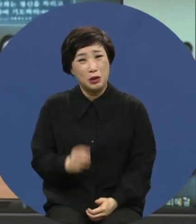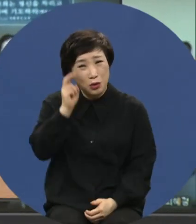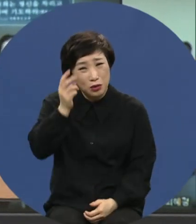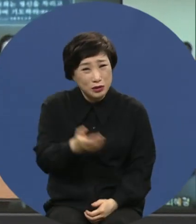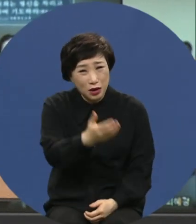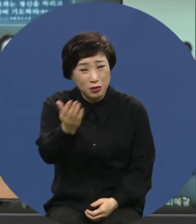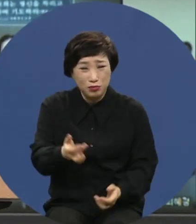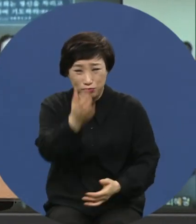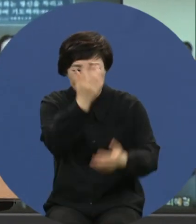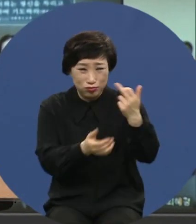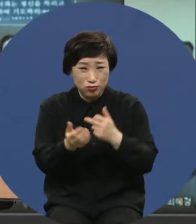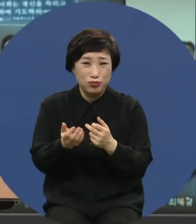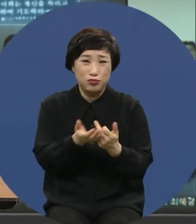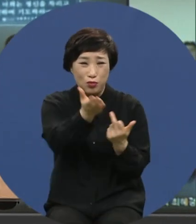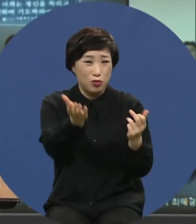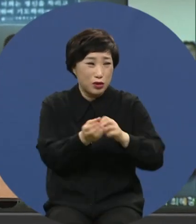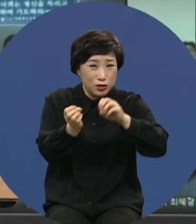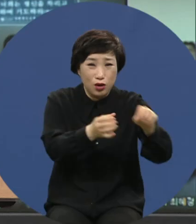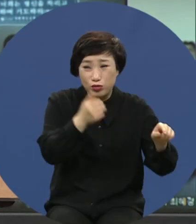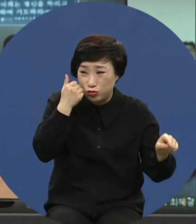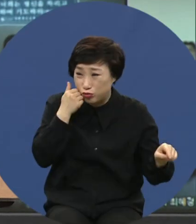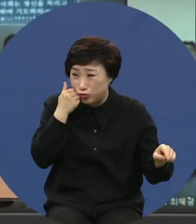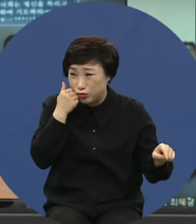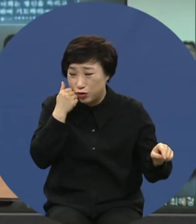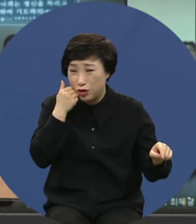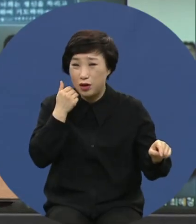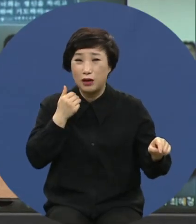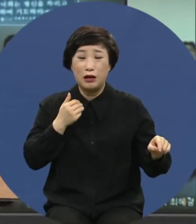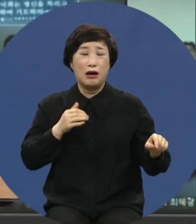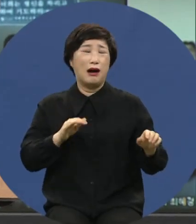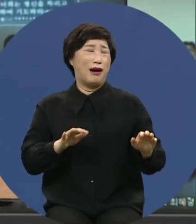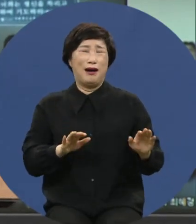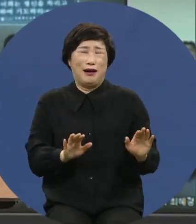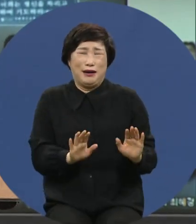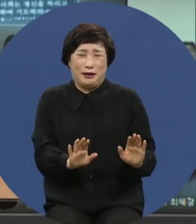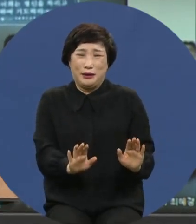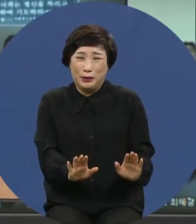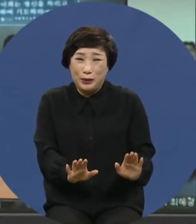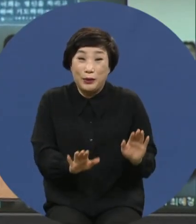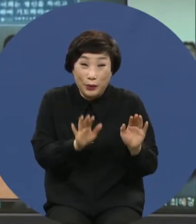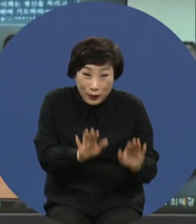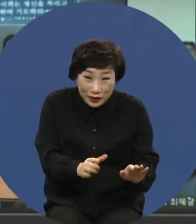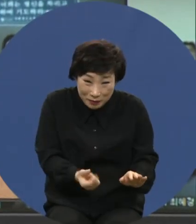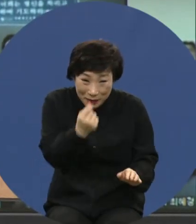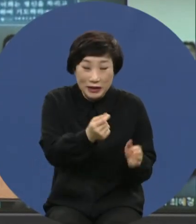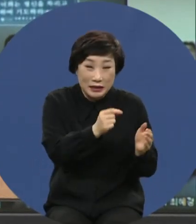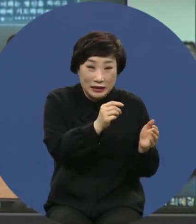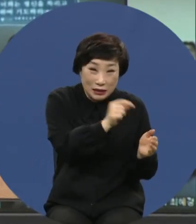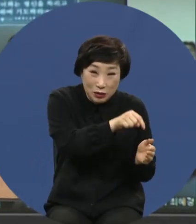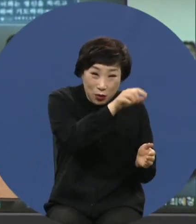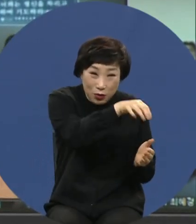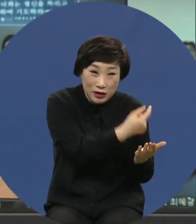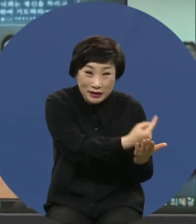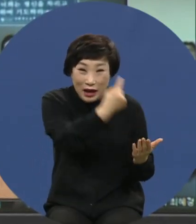혹시 불못에 던지울 사람이 있다면 당연히 오늘 그곳에서 나와야 합니다.